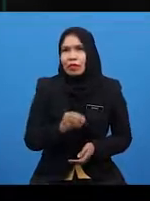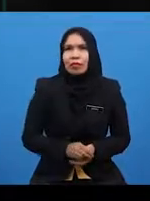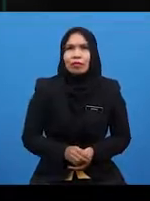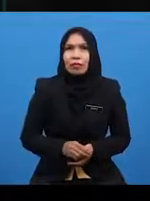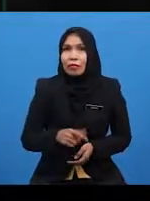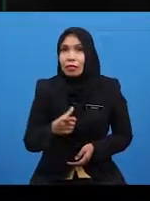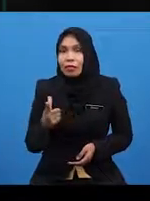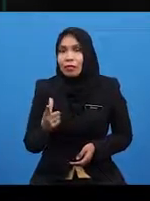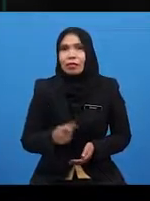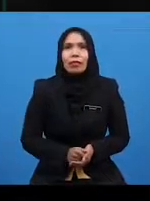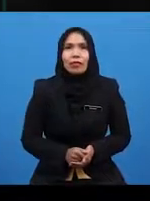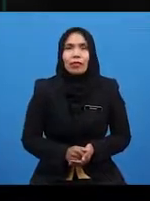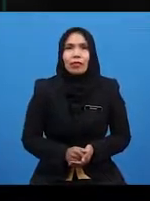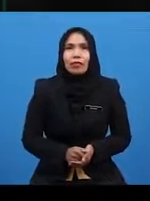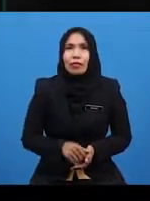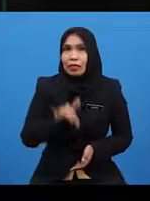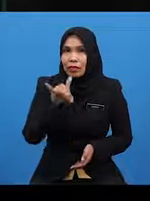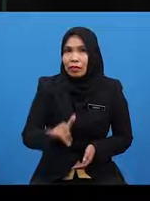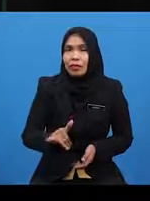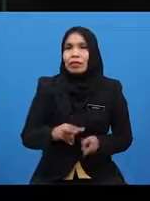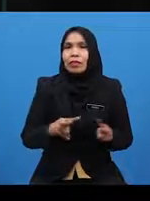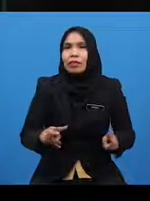dalam kegiatan mencipta karya-karya arca.